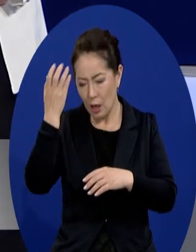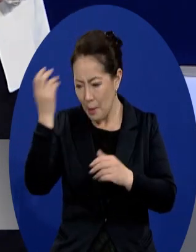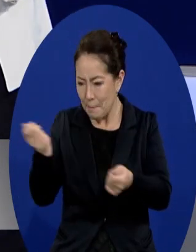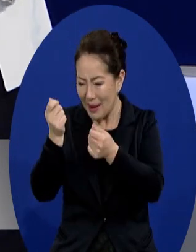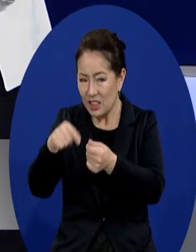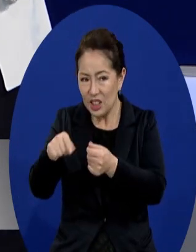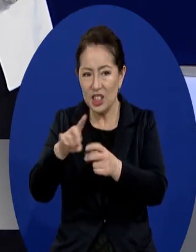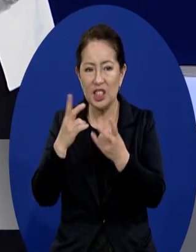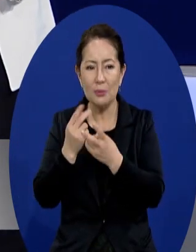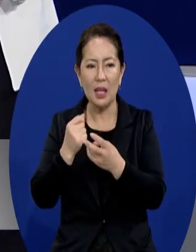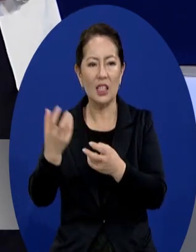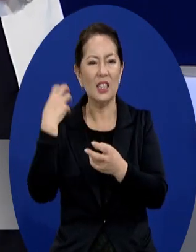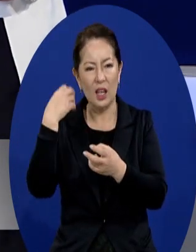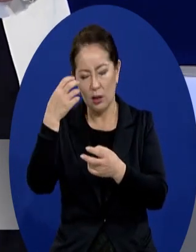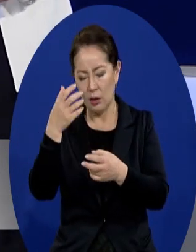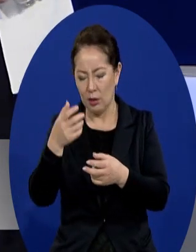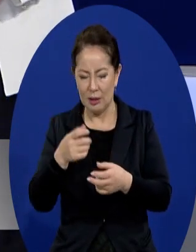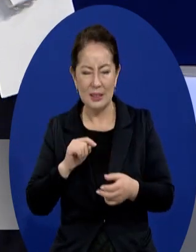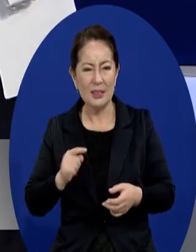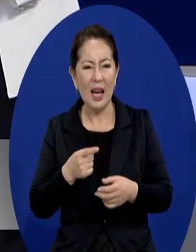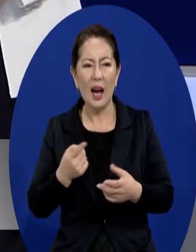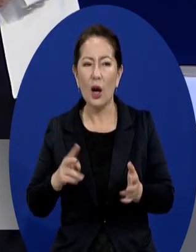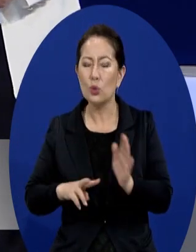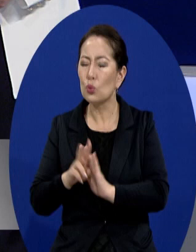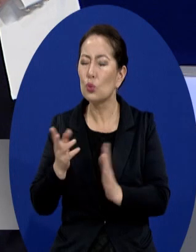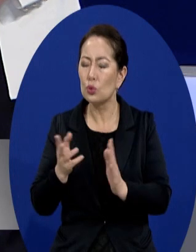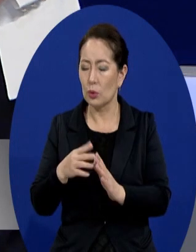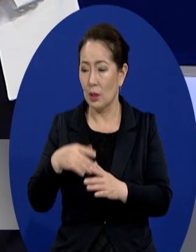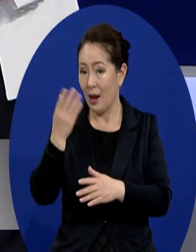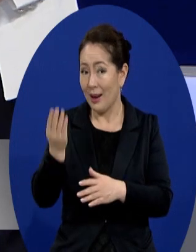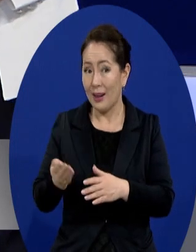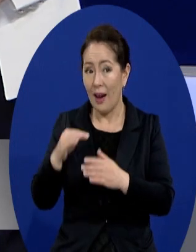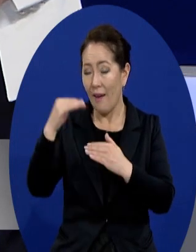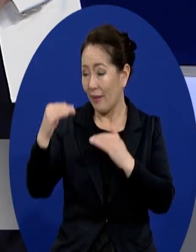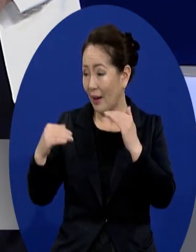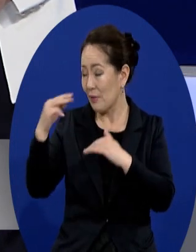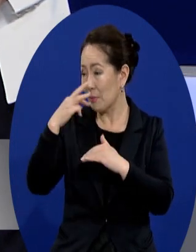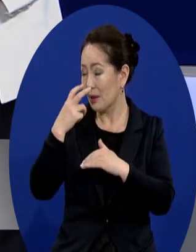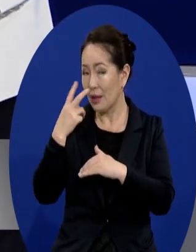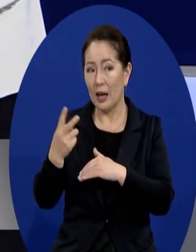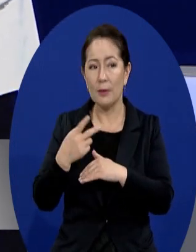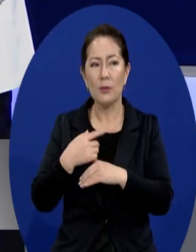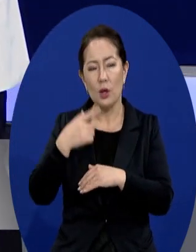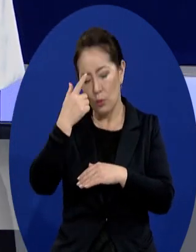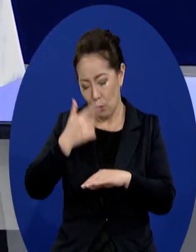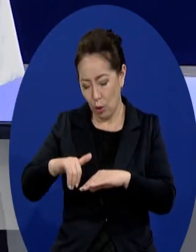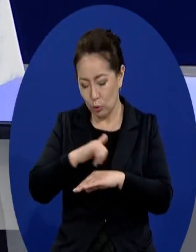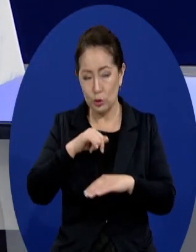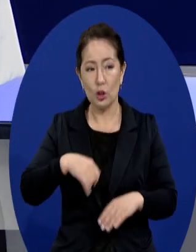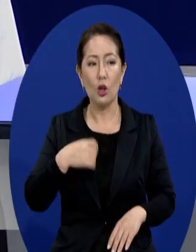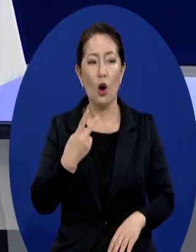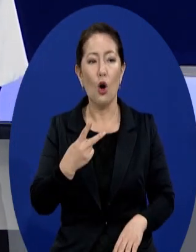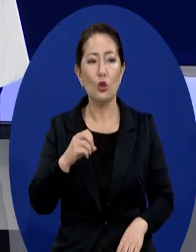даатгалын шимтгэлийн 50% төрөөс даах бодит шаардлага үүссэн бэ гэдгийг дараах график бас та бүхэнд үзүүлье. Өөрөөр хэлбэл манай улсад